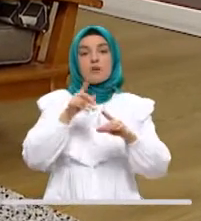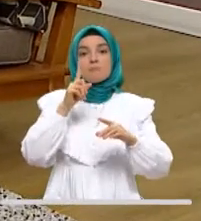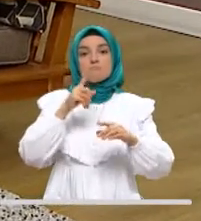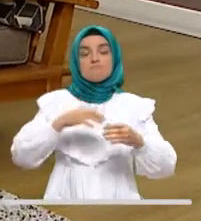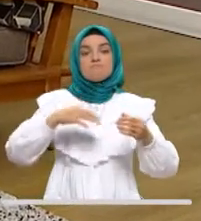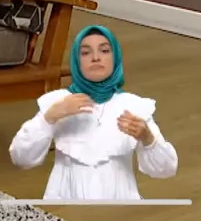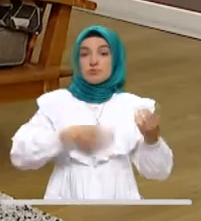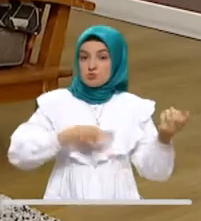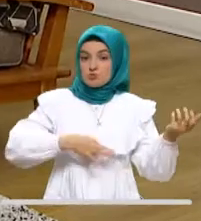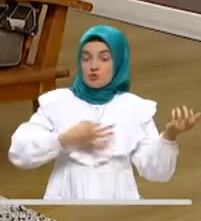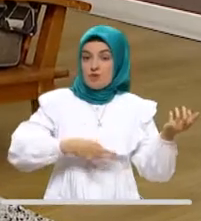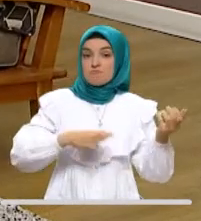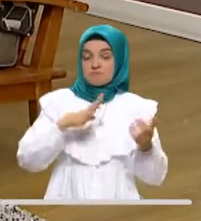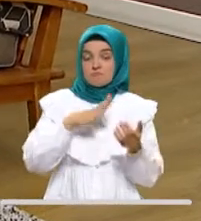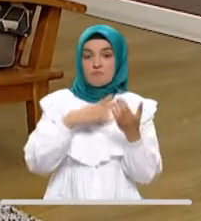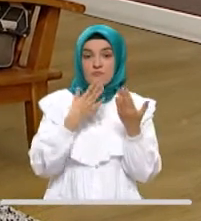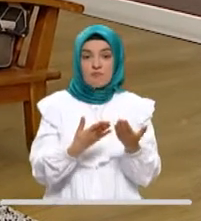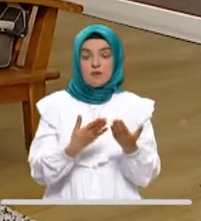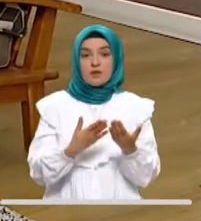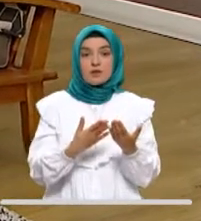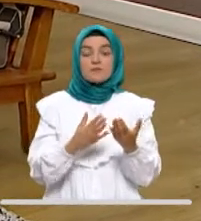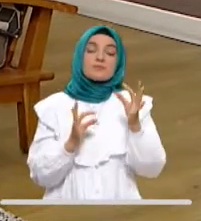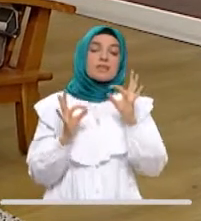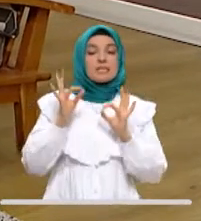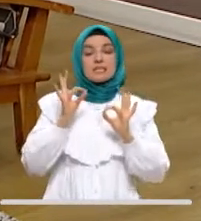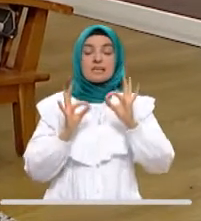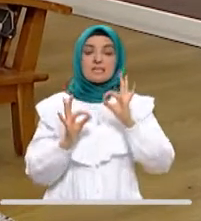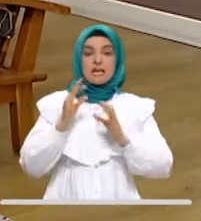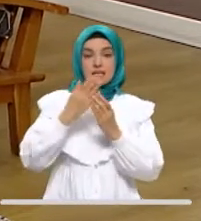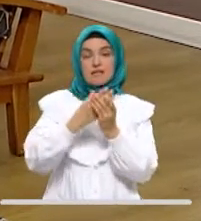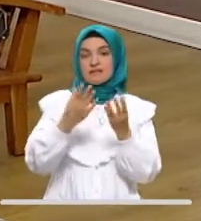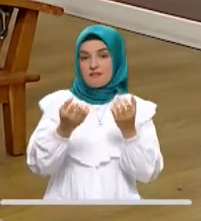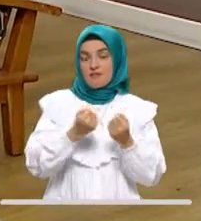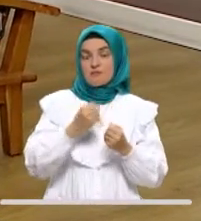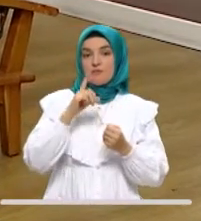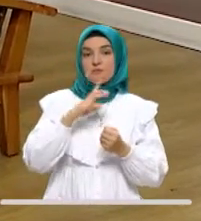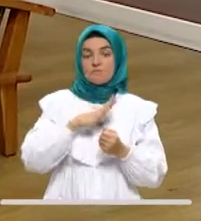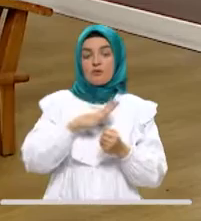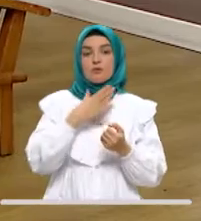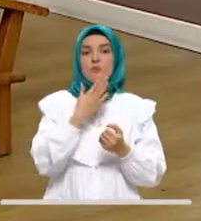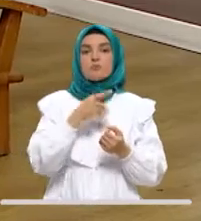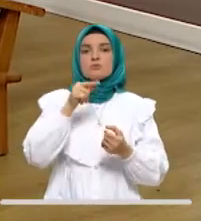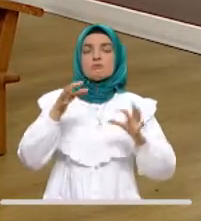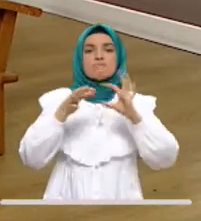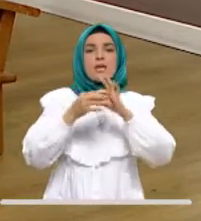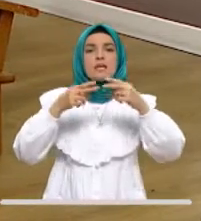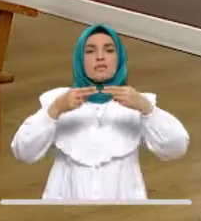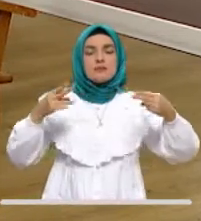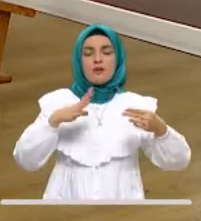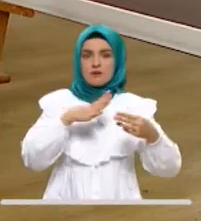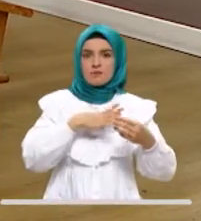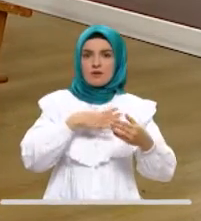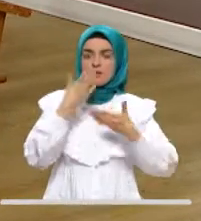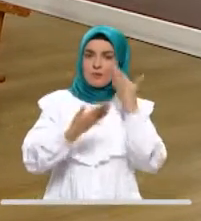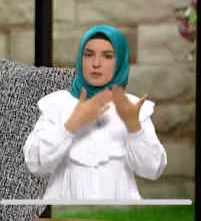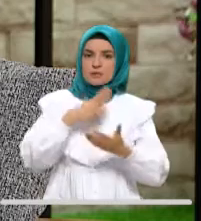çalar vesaire gibi bir de zarafet ve nezaket dersleri alırlar. Hatta bununla alakalı bir hikaye anlatayım şöyle.